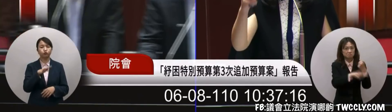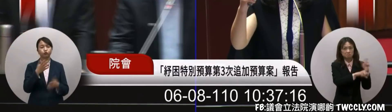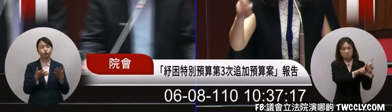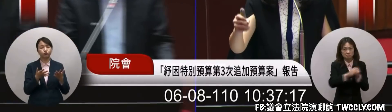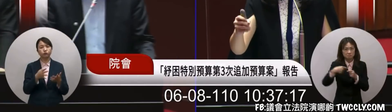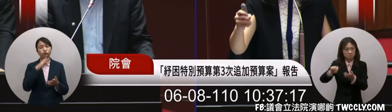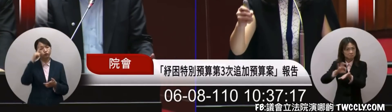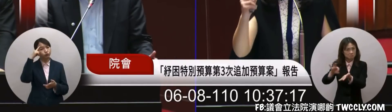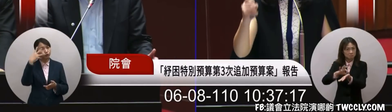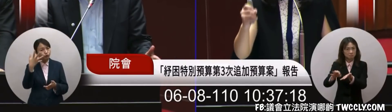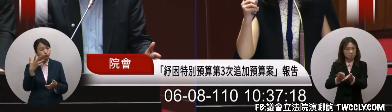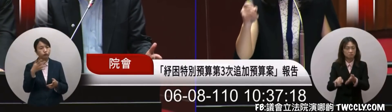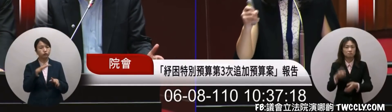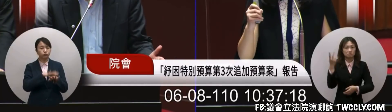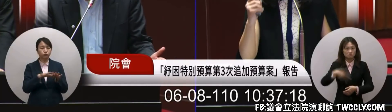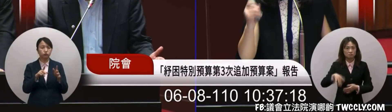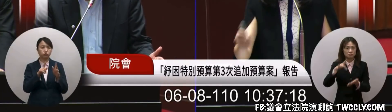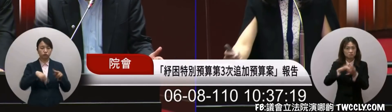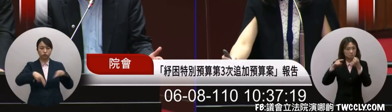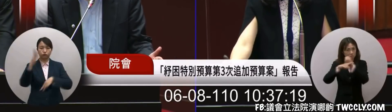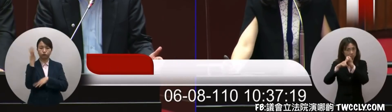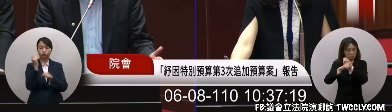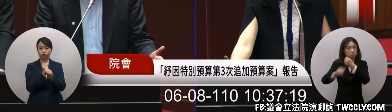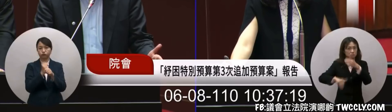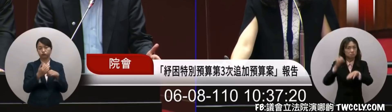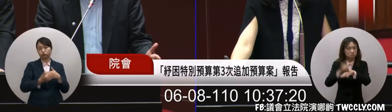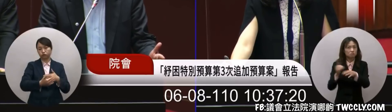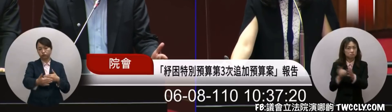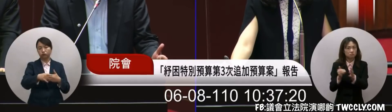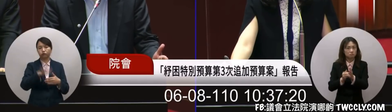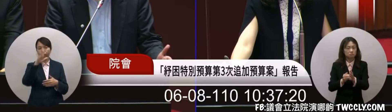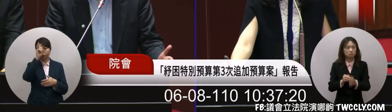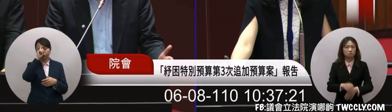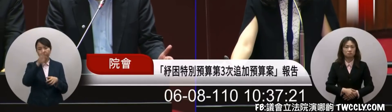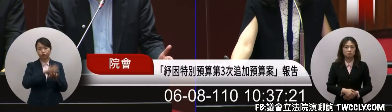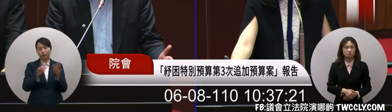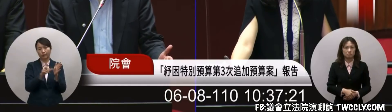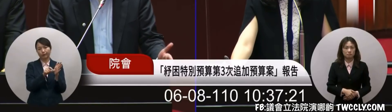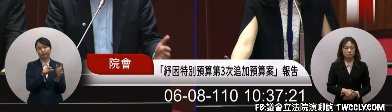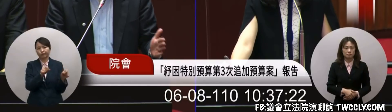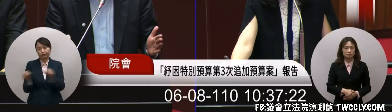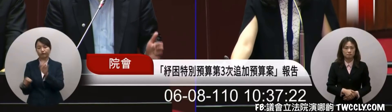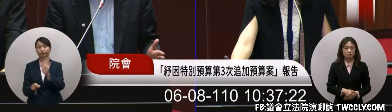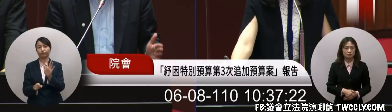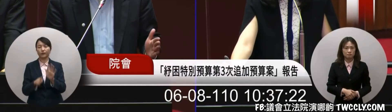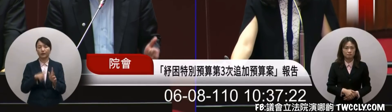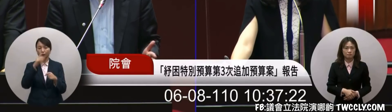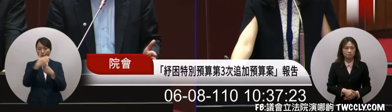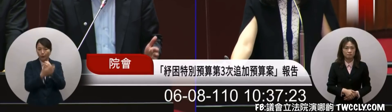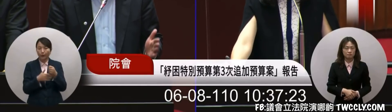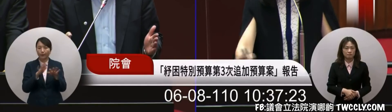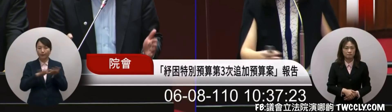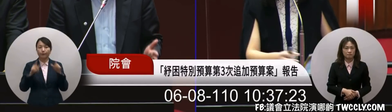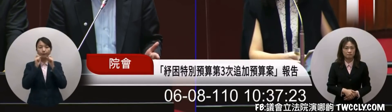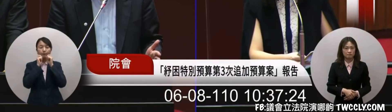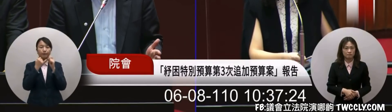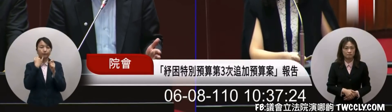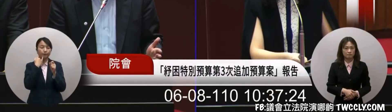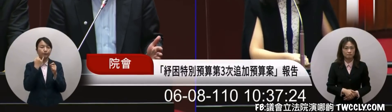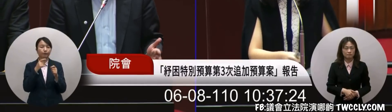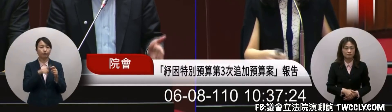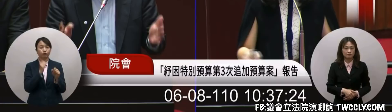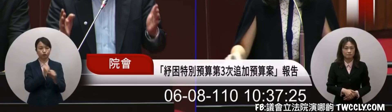你也有解盲。 我们要讲在行政程序 优先采购， 我们不希望能够延宕，我们希望在安全品质上不能打